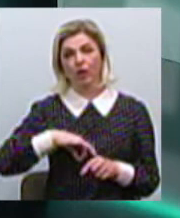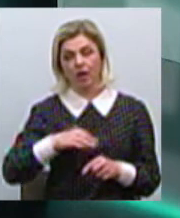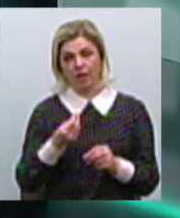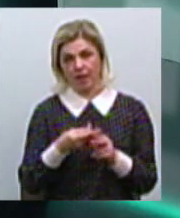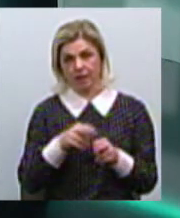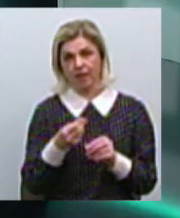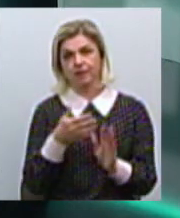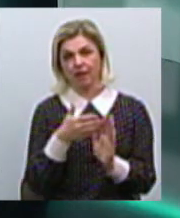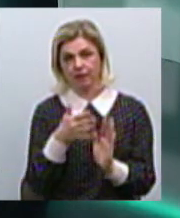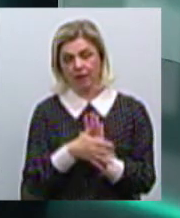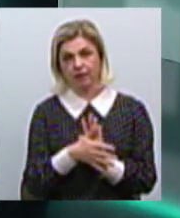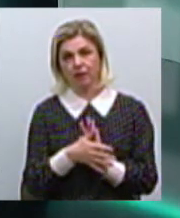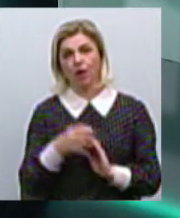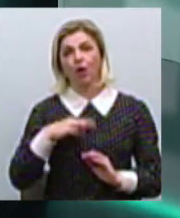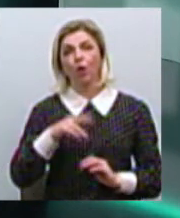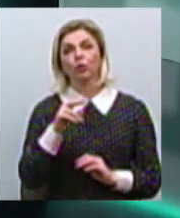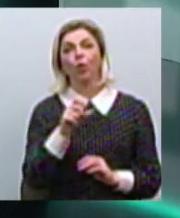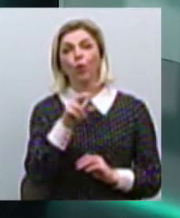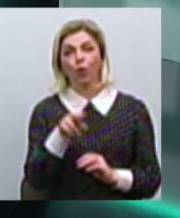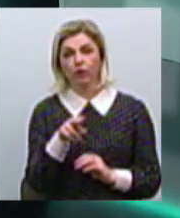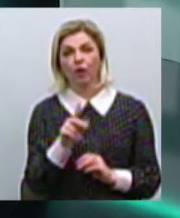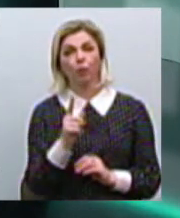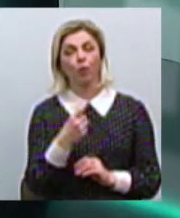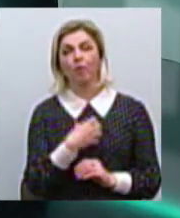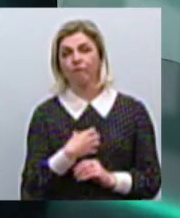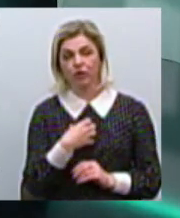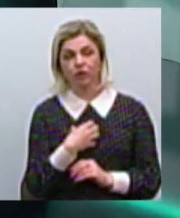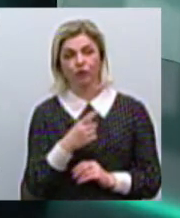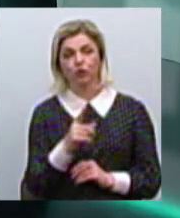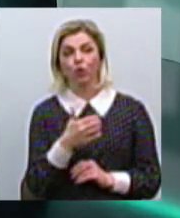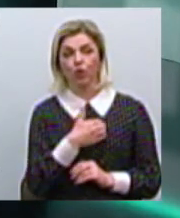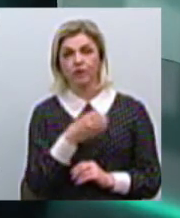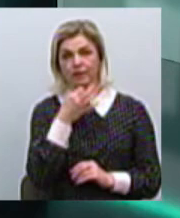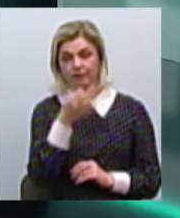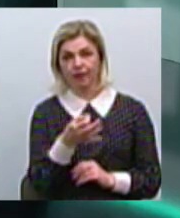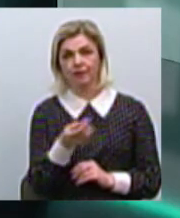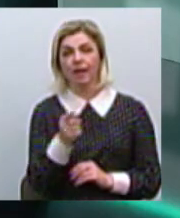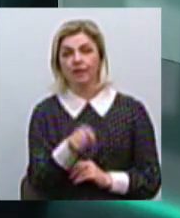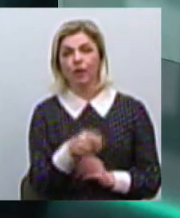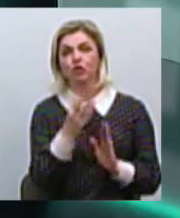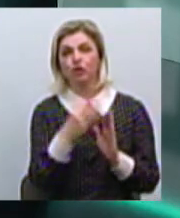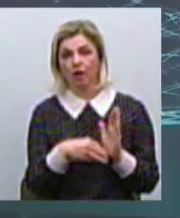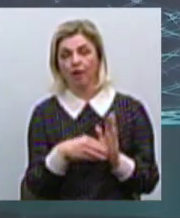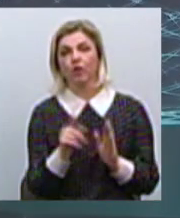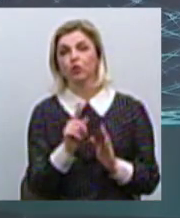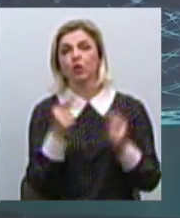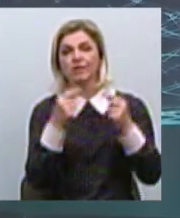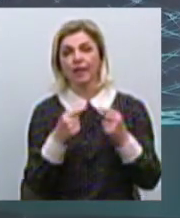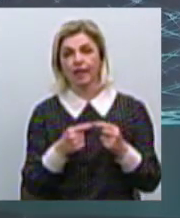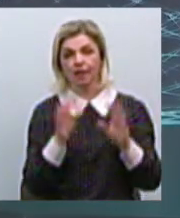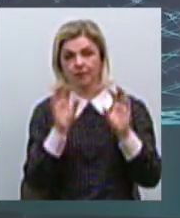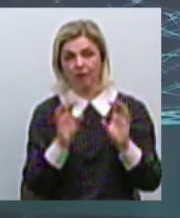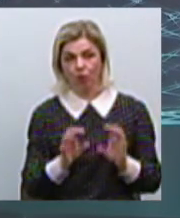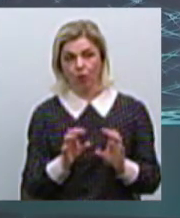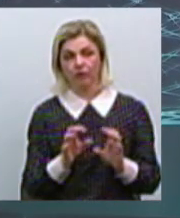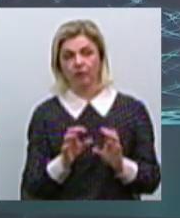та доходній частинах. Бо найважливіше, що хотів сказати, що ті штрафи, які згідно з законом